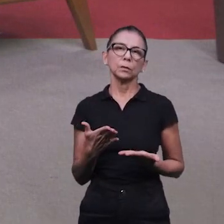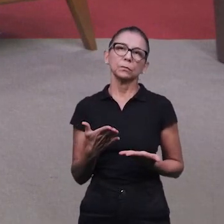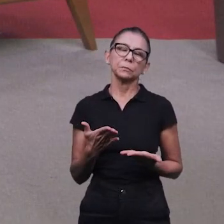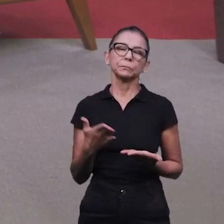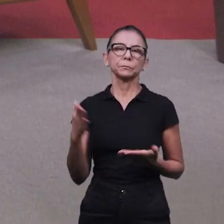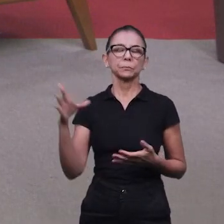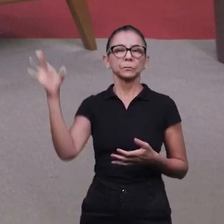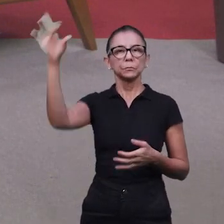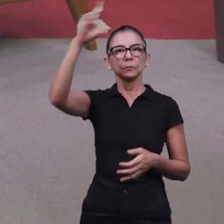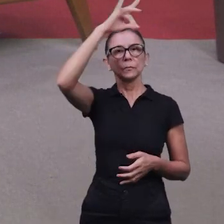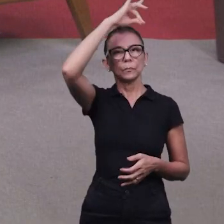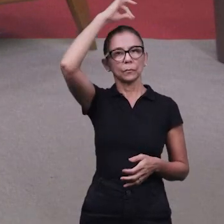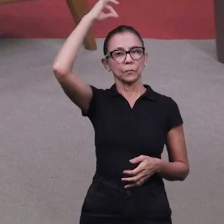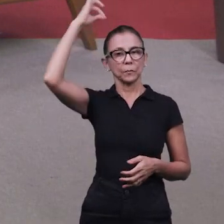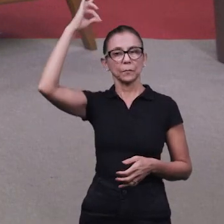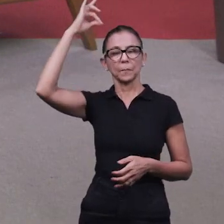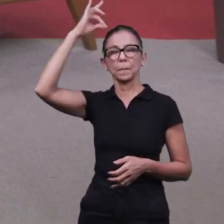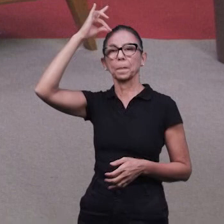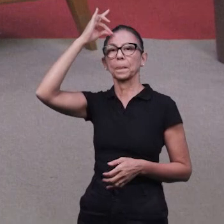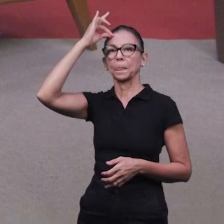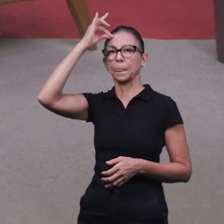a attiré notre attention.